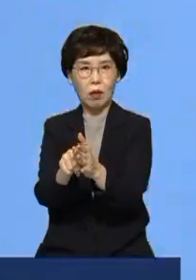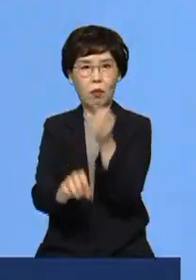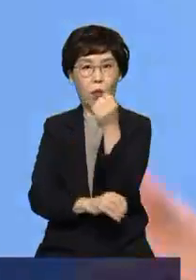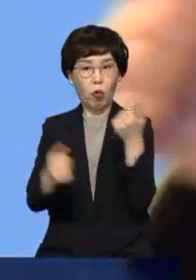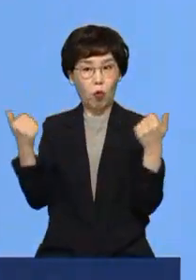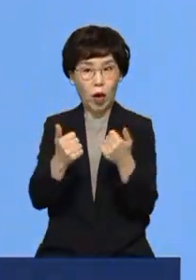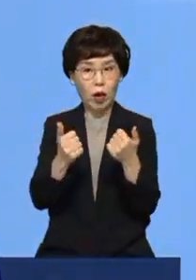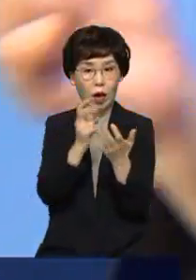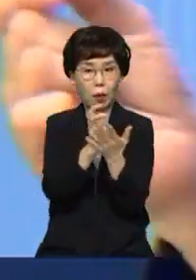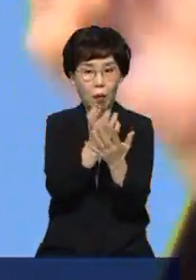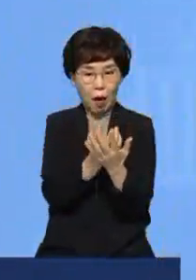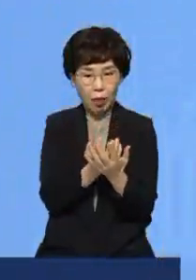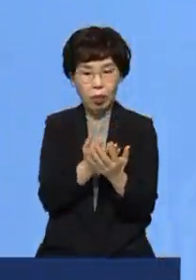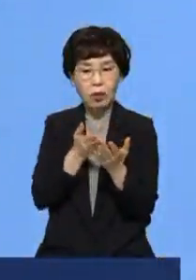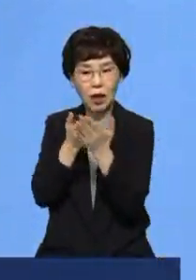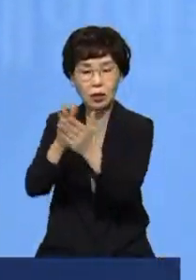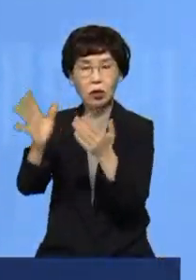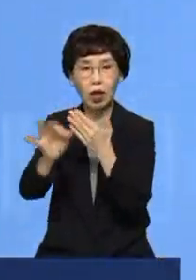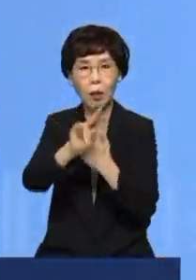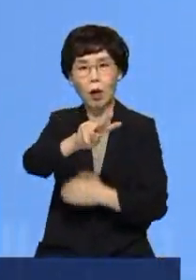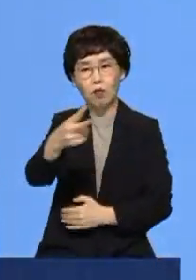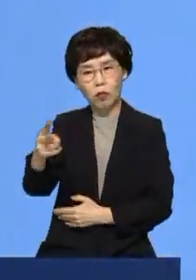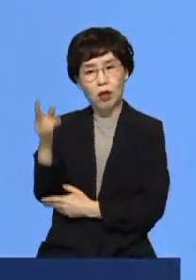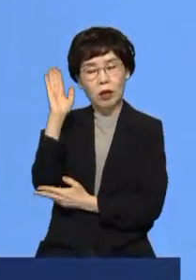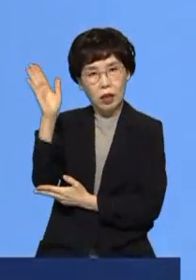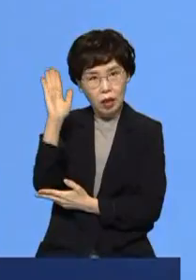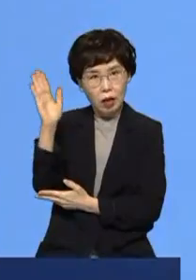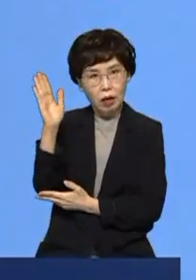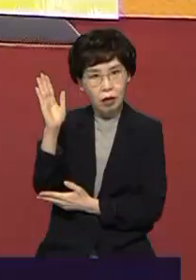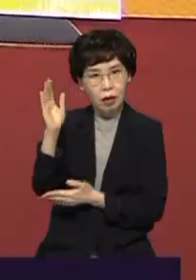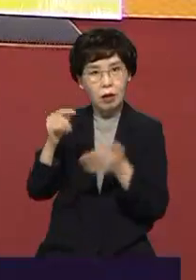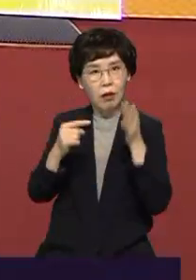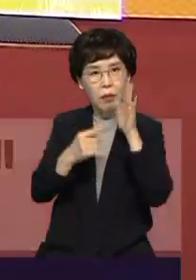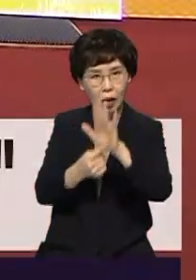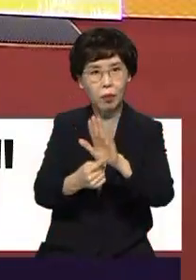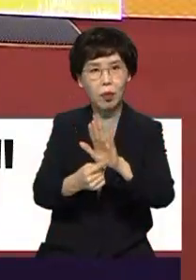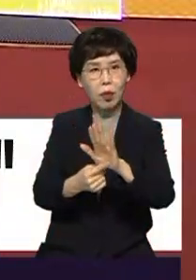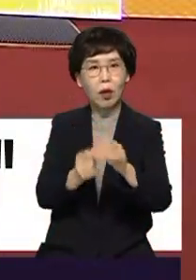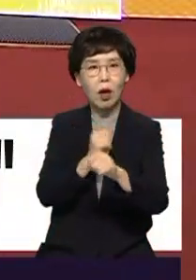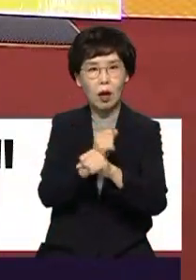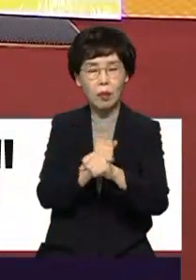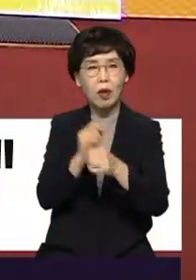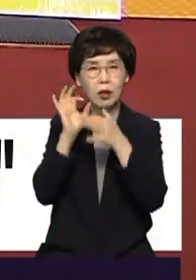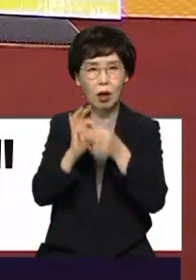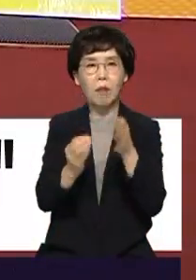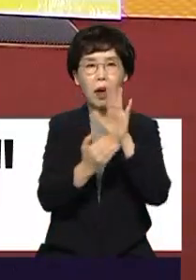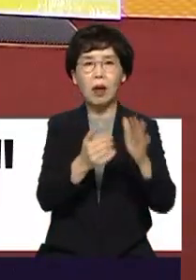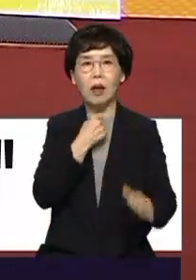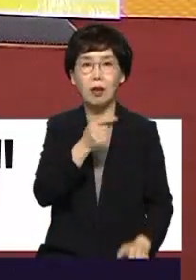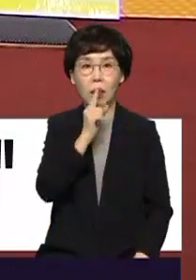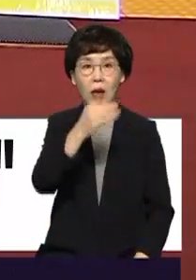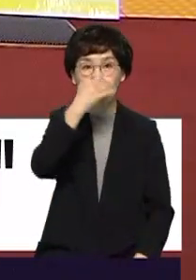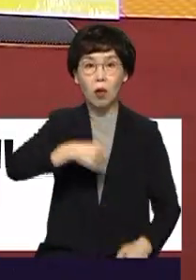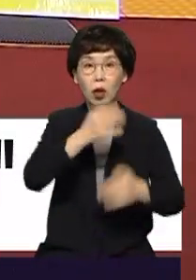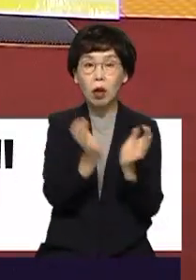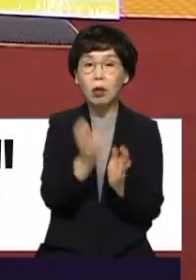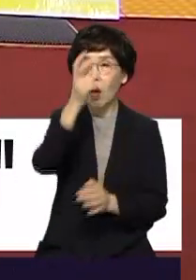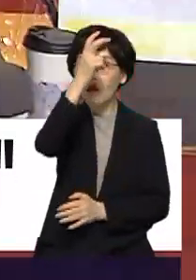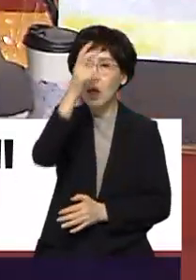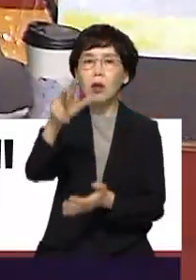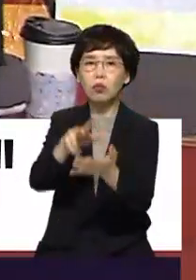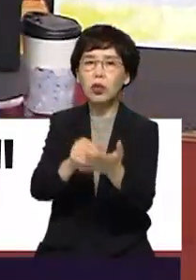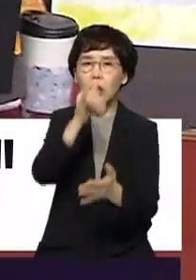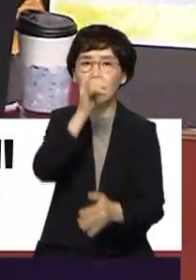법안이 상정되면 필리버스터 등 물리적 저지 의사도 내비쳤습니다. 정의당도 검찰이 자초한